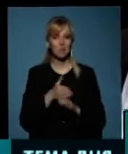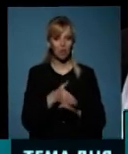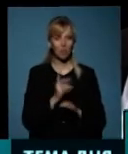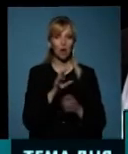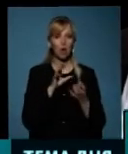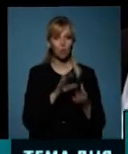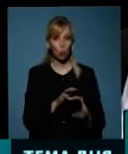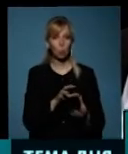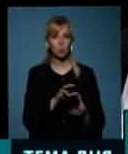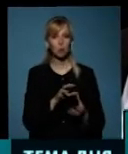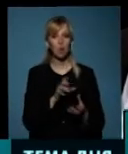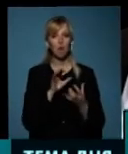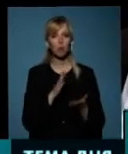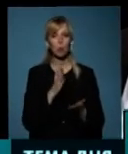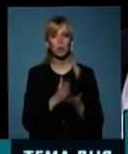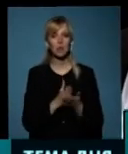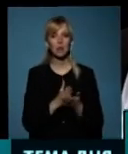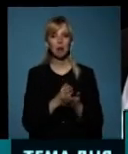зайшовши в автобусі є